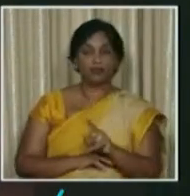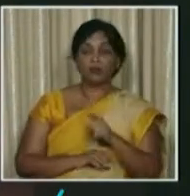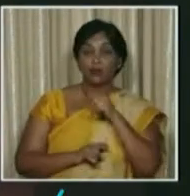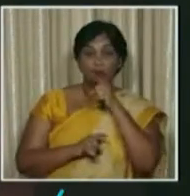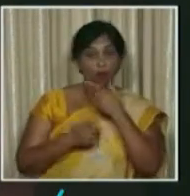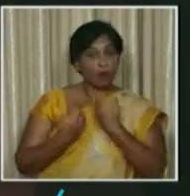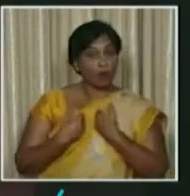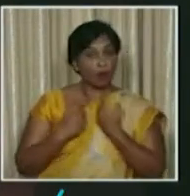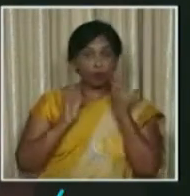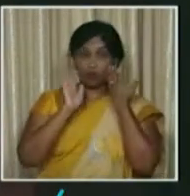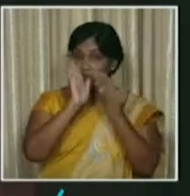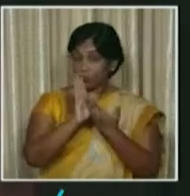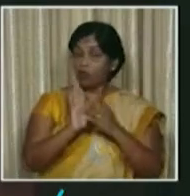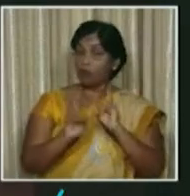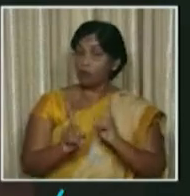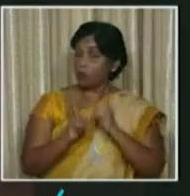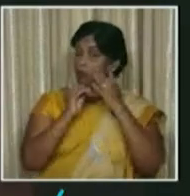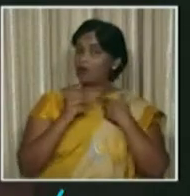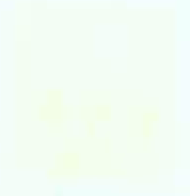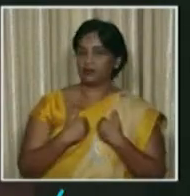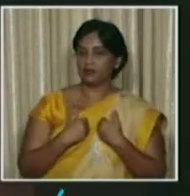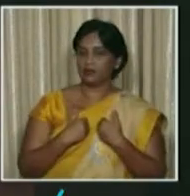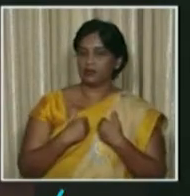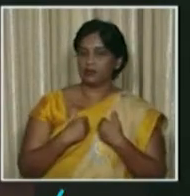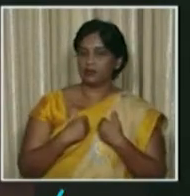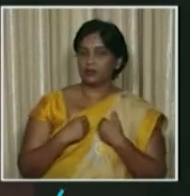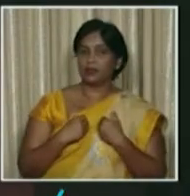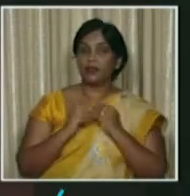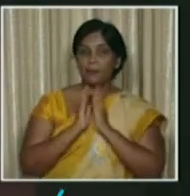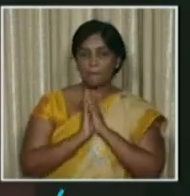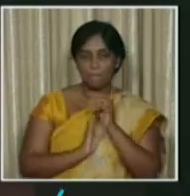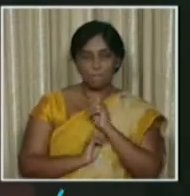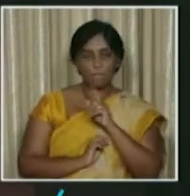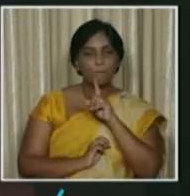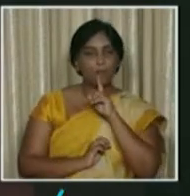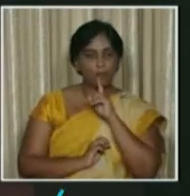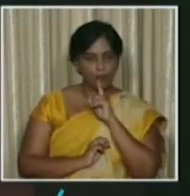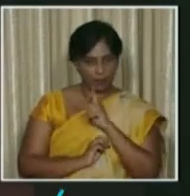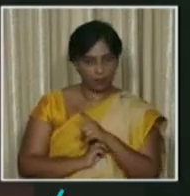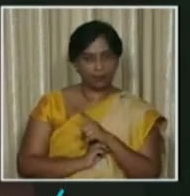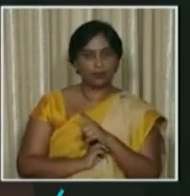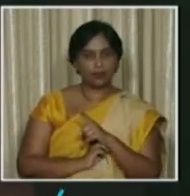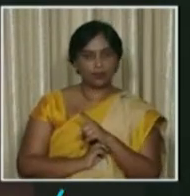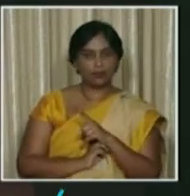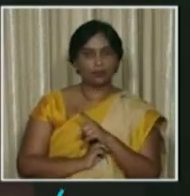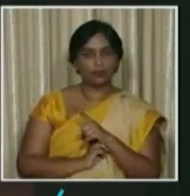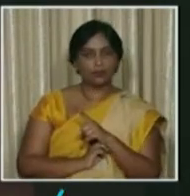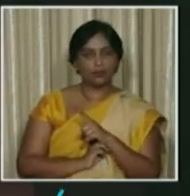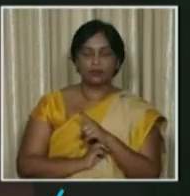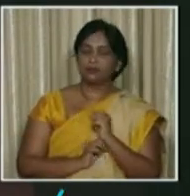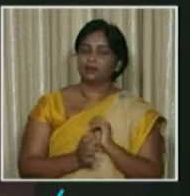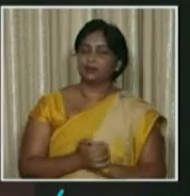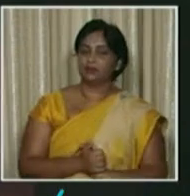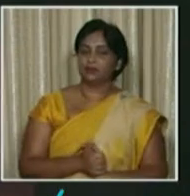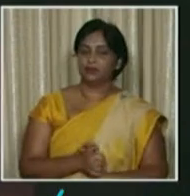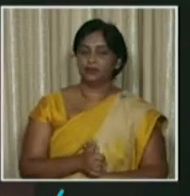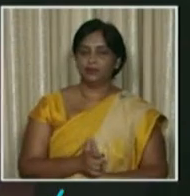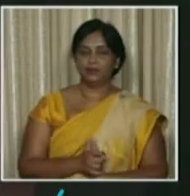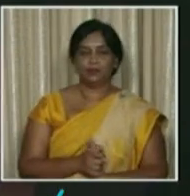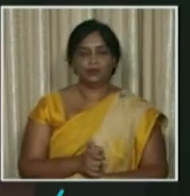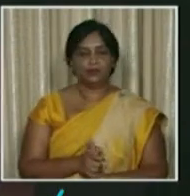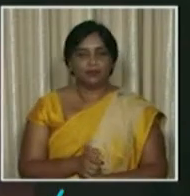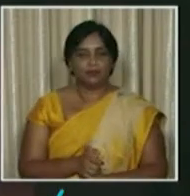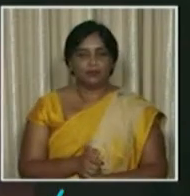දෙනු පරහට තමා සම්මතෙහි පිහිටා සිට. ධම්මපදයේත් කියනවා අත්තානමේව පටමන් ප්‍රතිරූපේ නිමේසේ අතඤ්ඤමනුසාසෙය